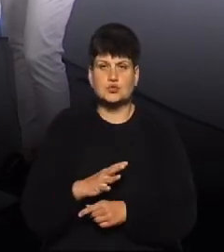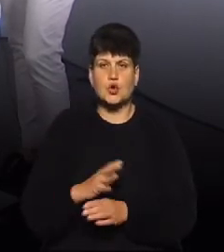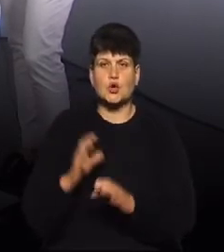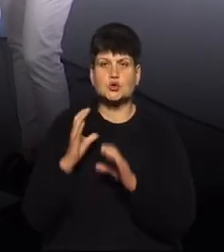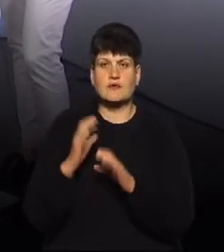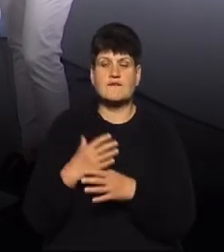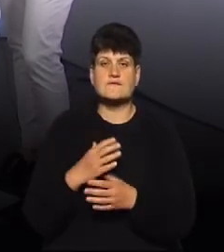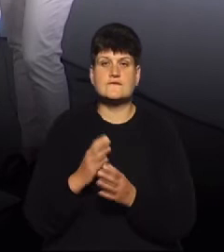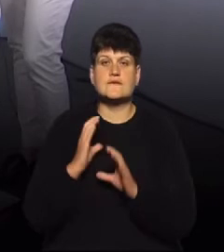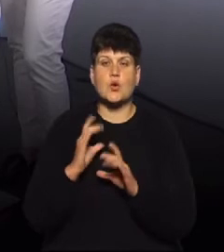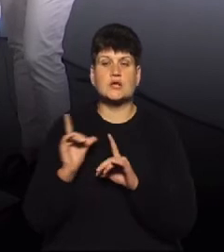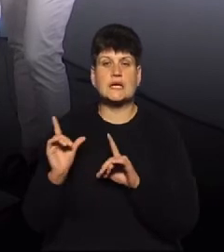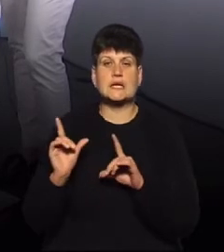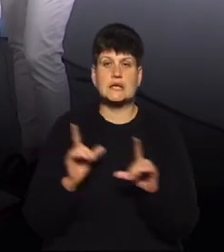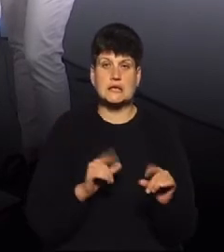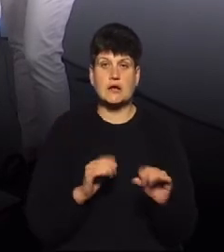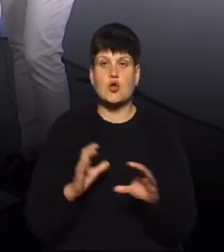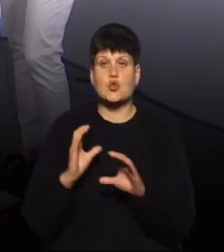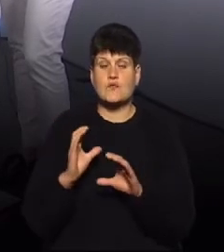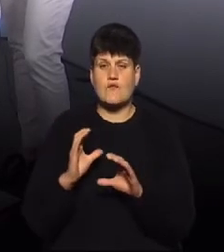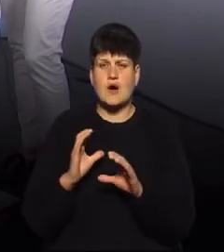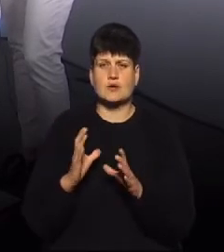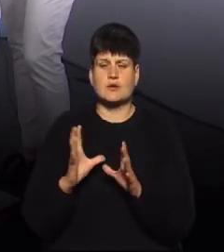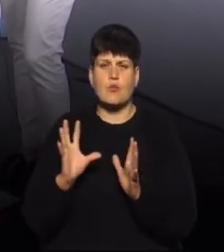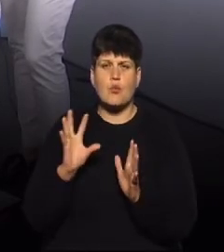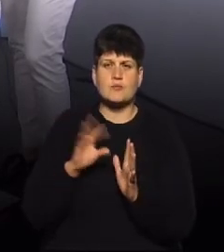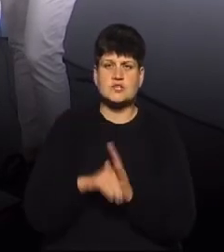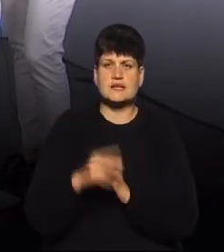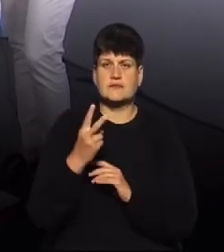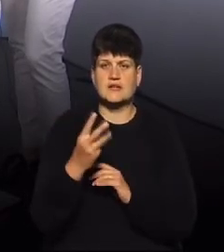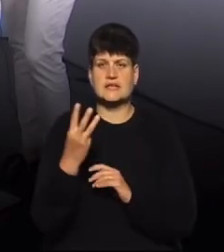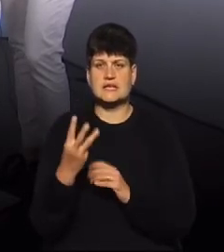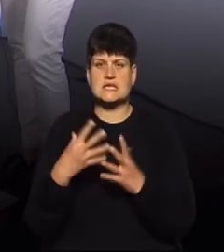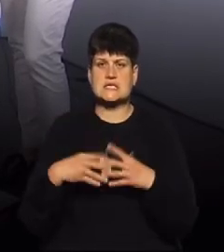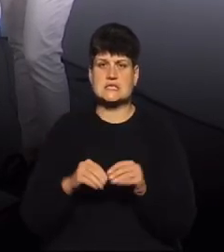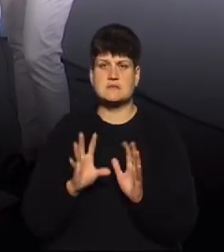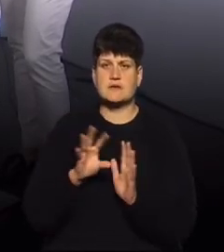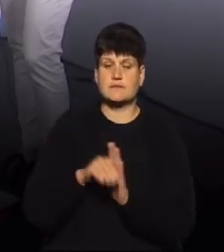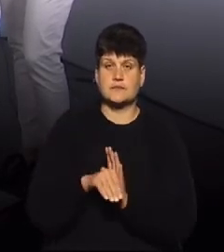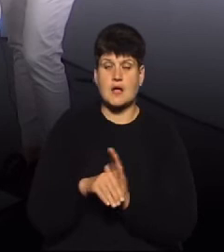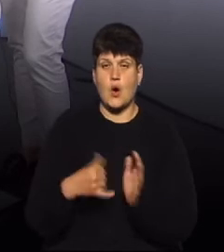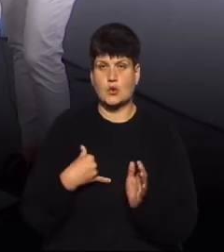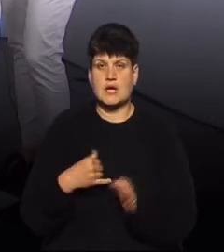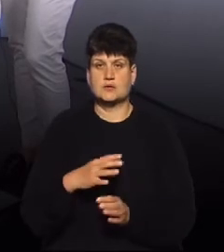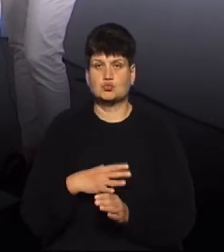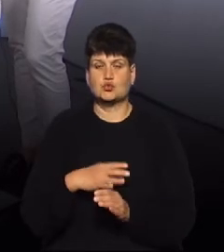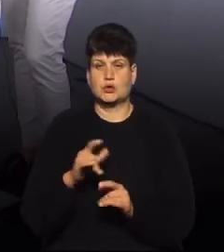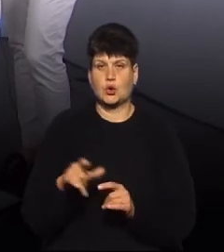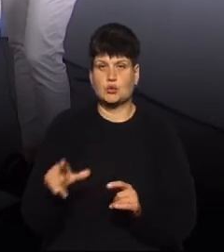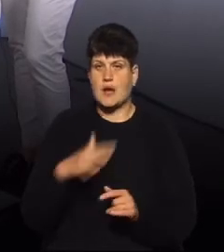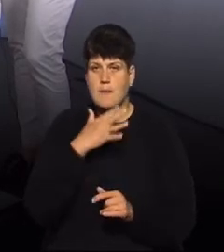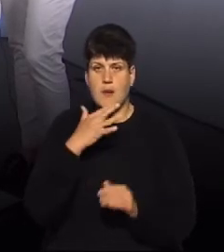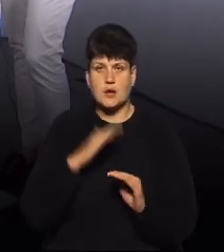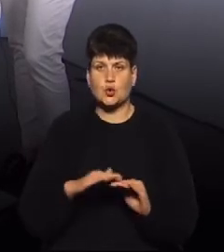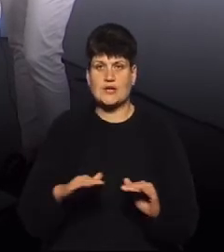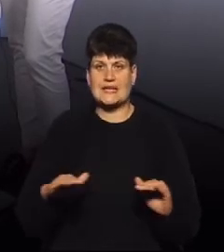їхати. В товарних вагонах поміщали дві і три сім'ї. А в нас були люди багатодітні. Це в